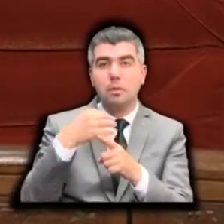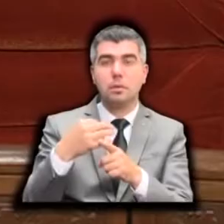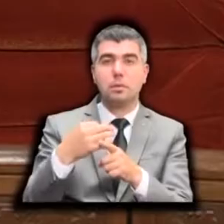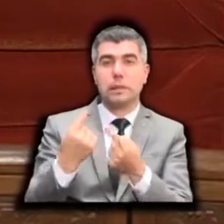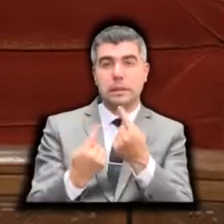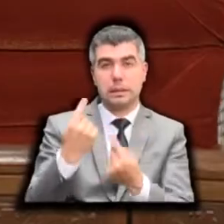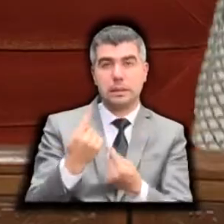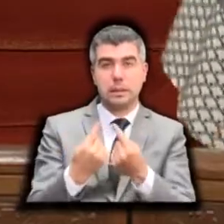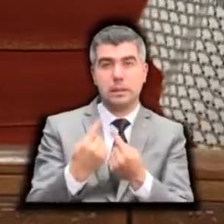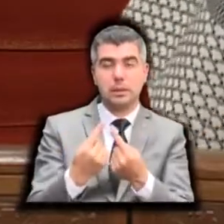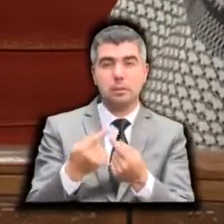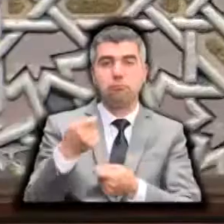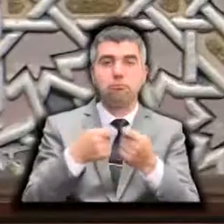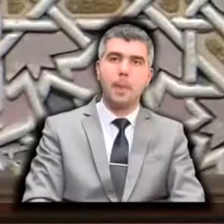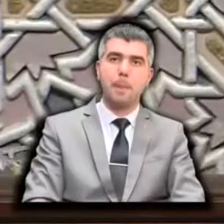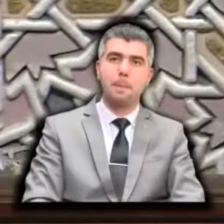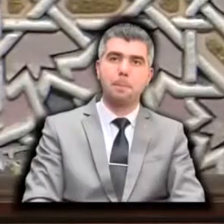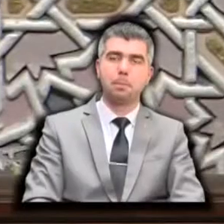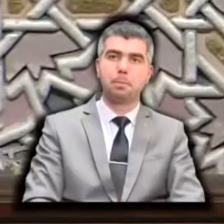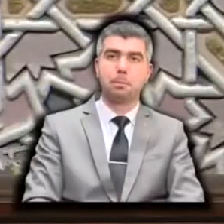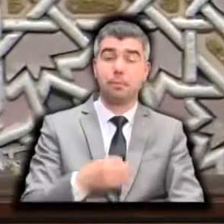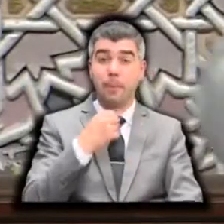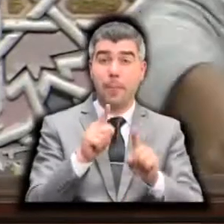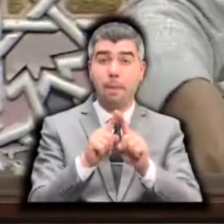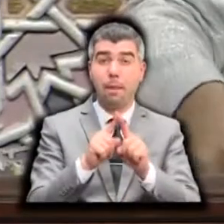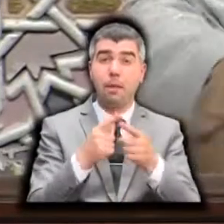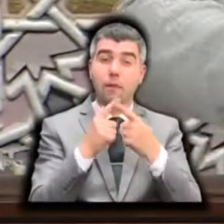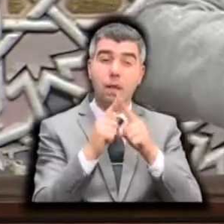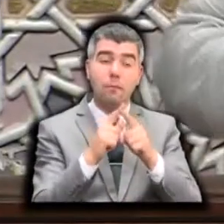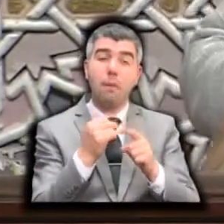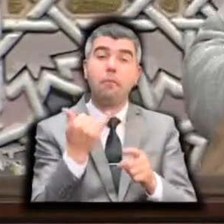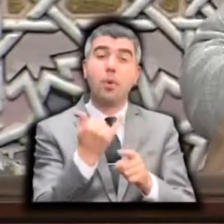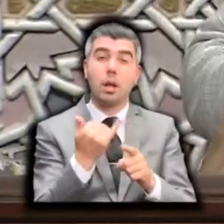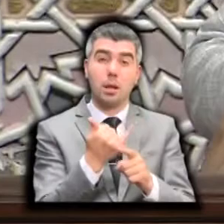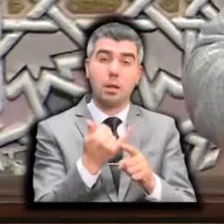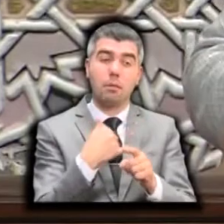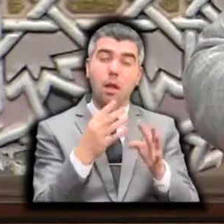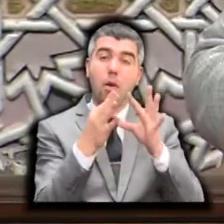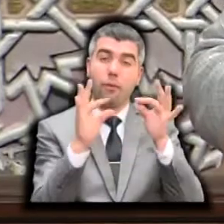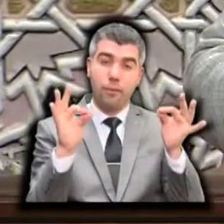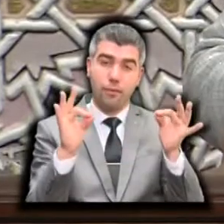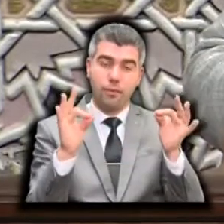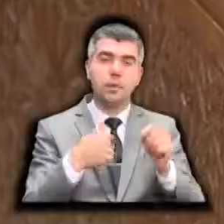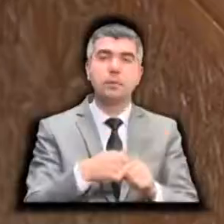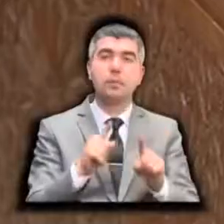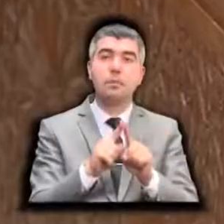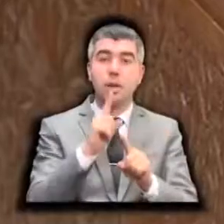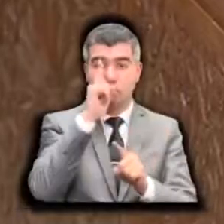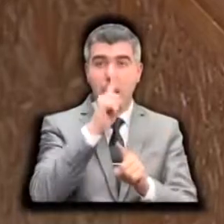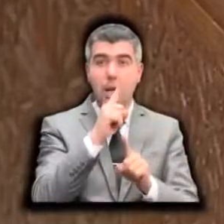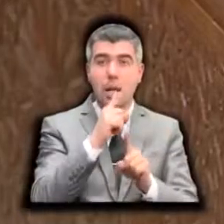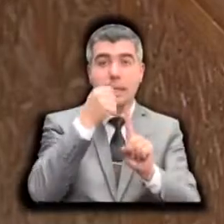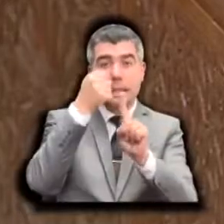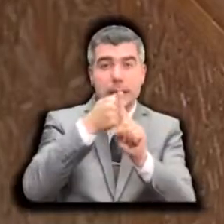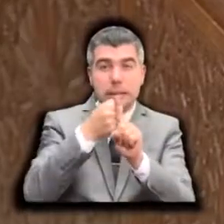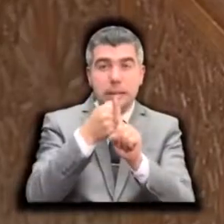تعقيب سيد النائب. نائب طرحتم قضايا مهمة جدا، ولكن يكفي أن أشير أننا بصدد إعداد الرؤية الاستراتيجية الجديدة